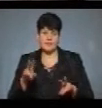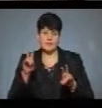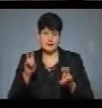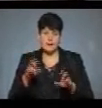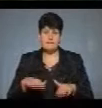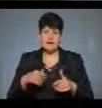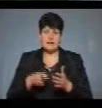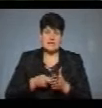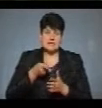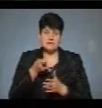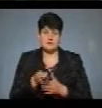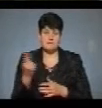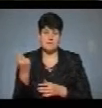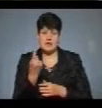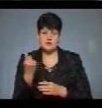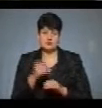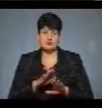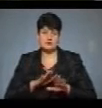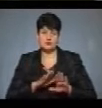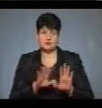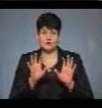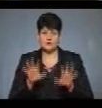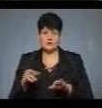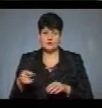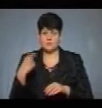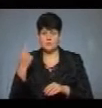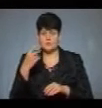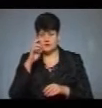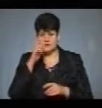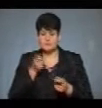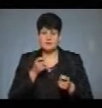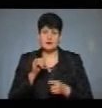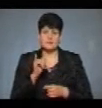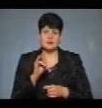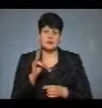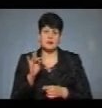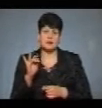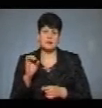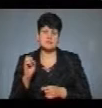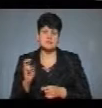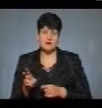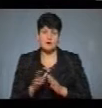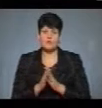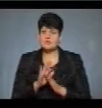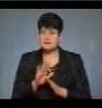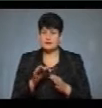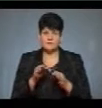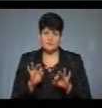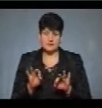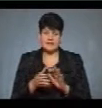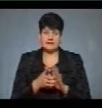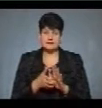передали звернення першому заступнику і голови Тернопільської облдержадміністрації Івану Крисаку. Вони просять не допустити